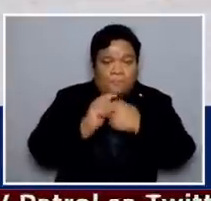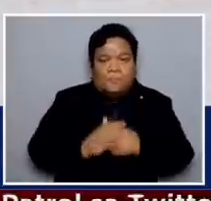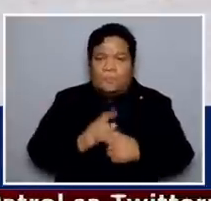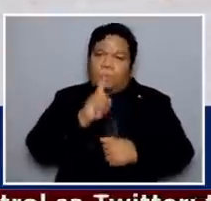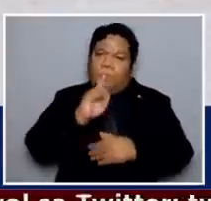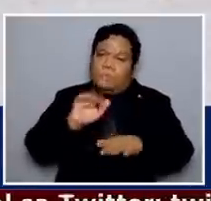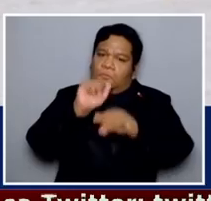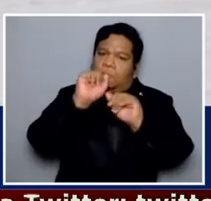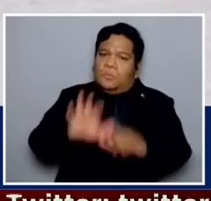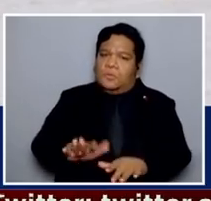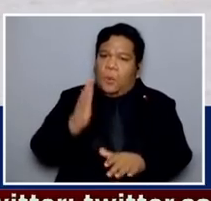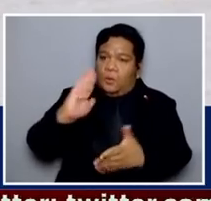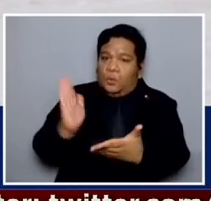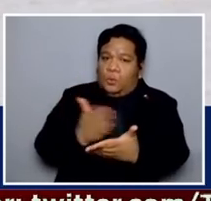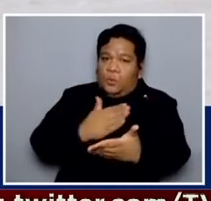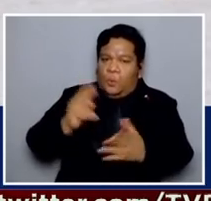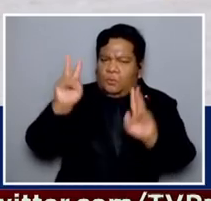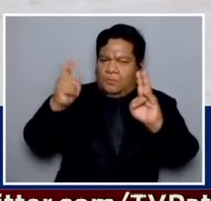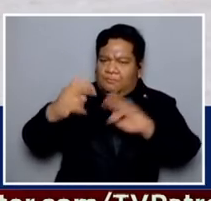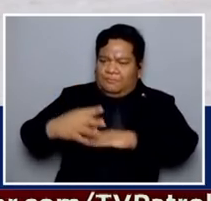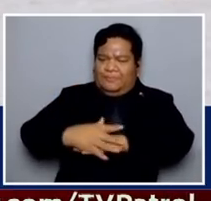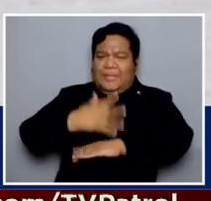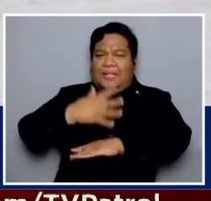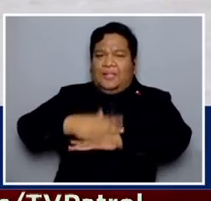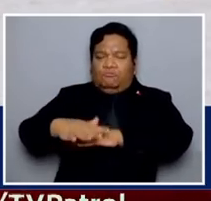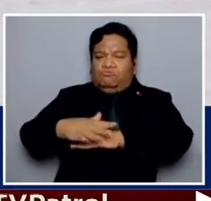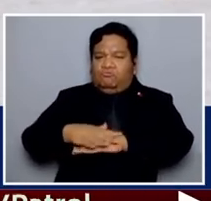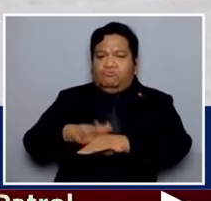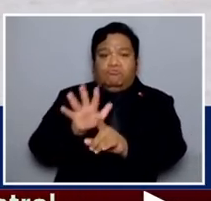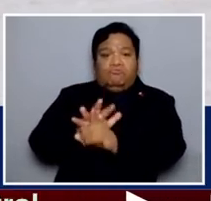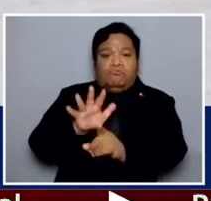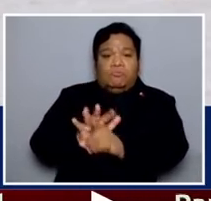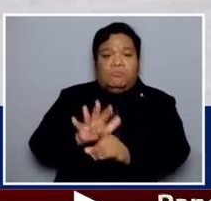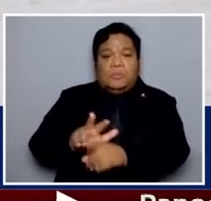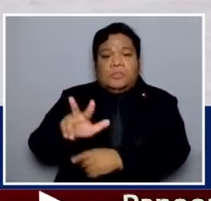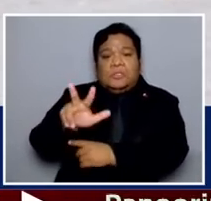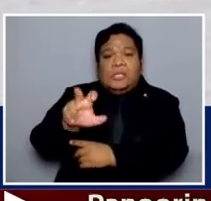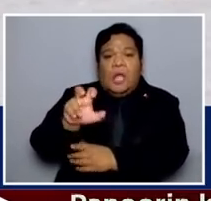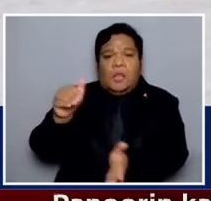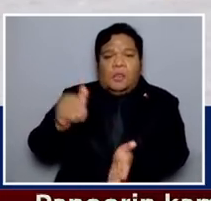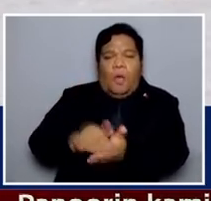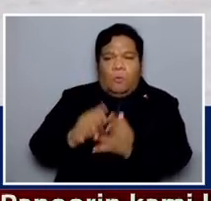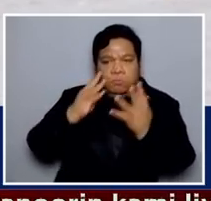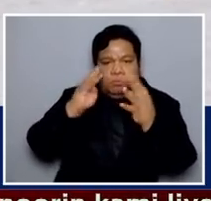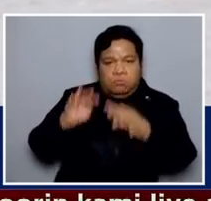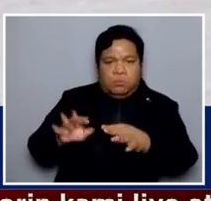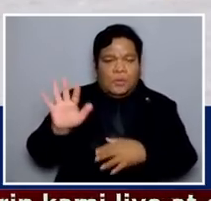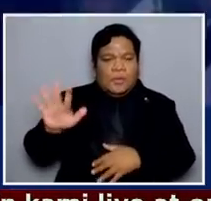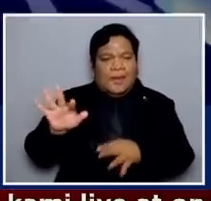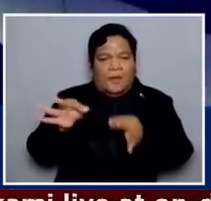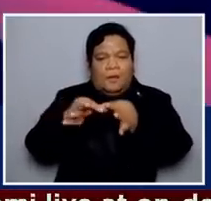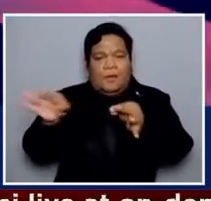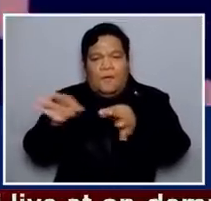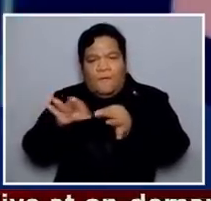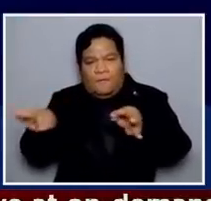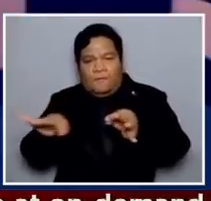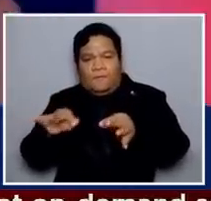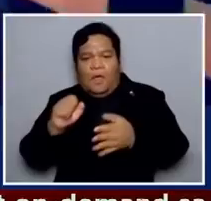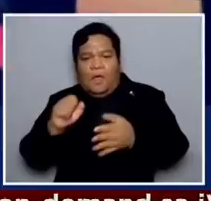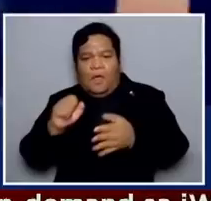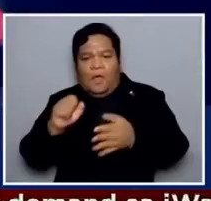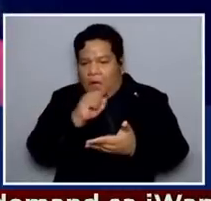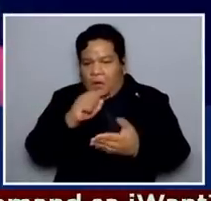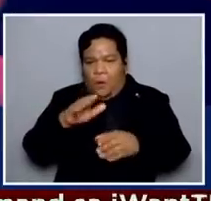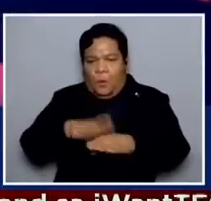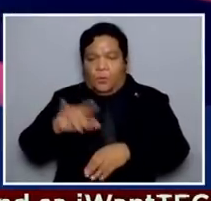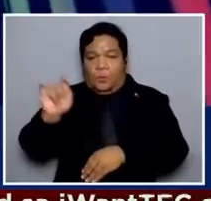kantang Dalampasigan. Pumalo na sa mahigit 300,000 views ang kanyang official lyric video sa YouTube. Hinihintay din ang